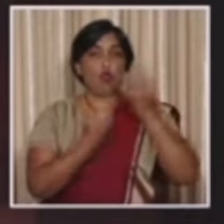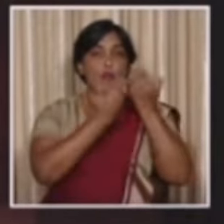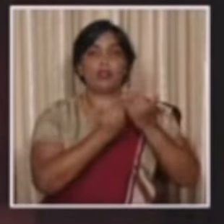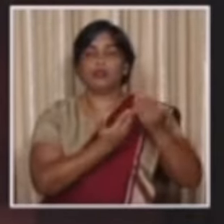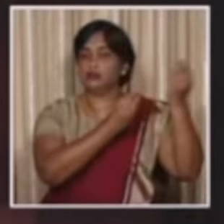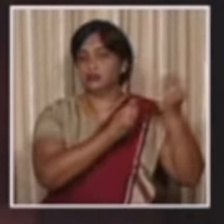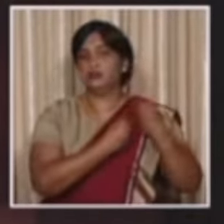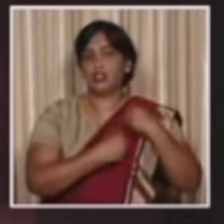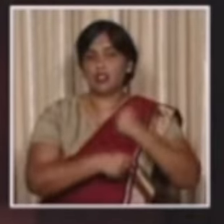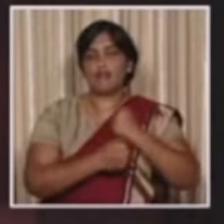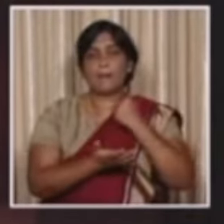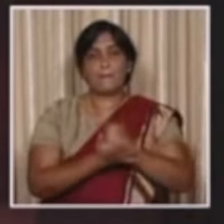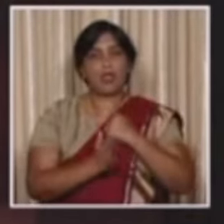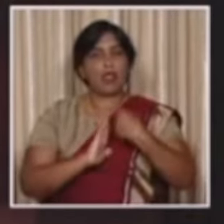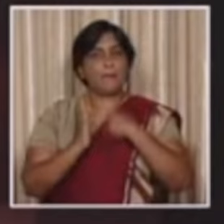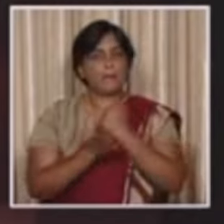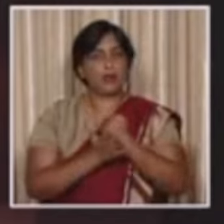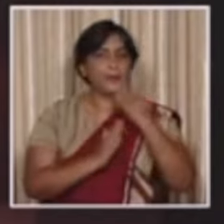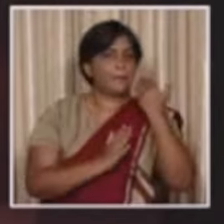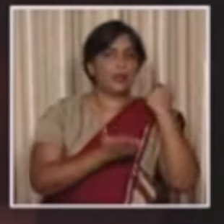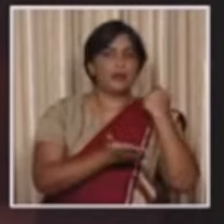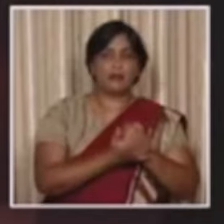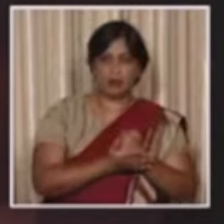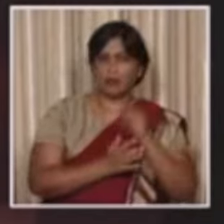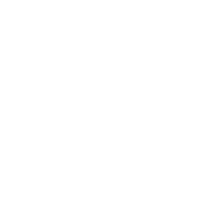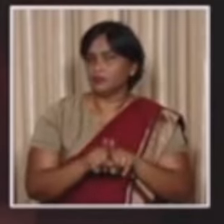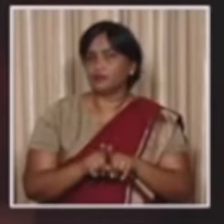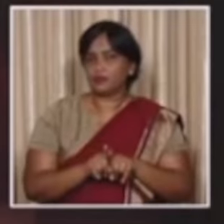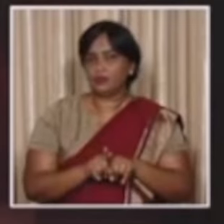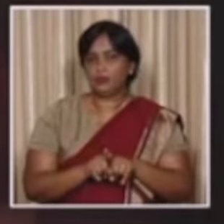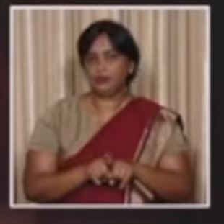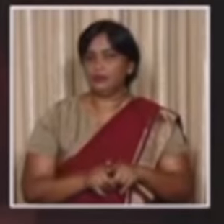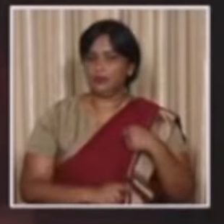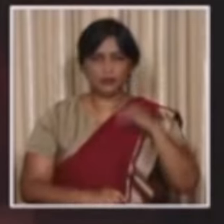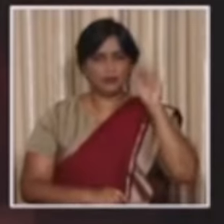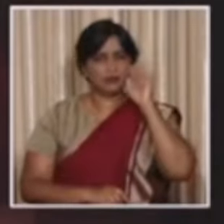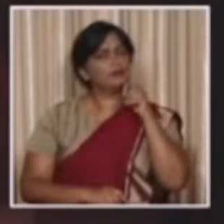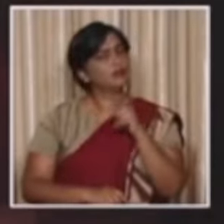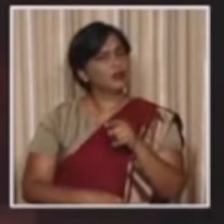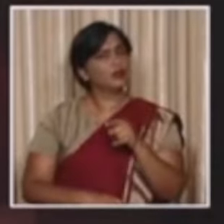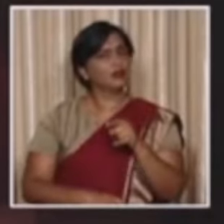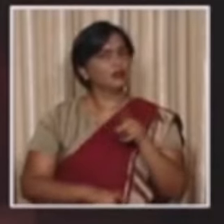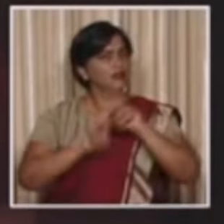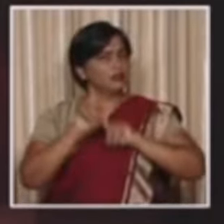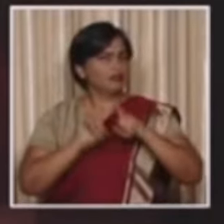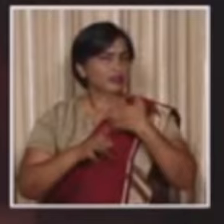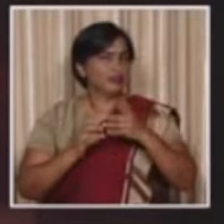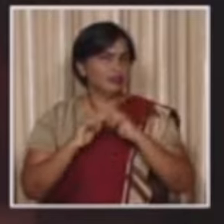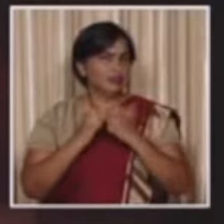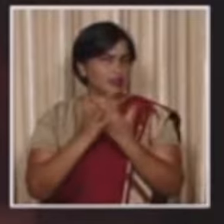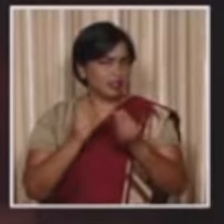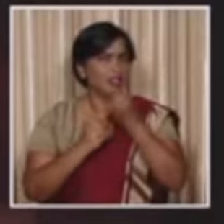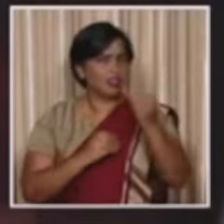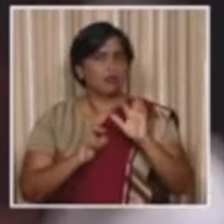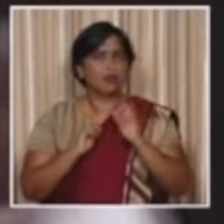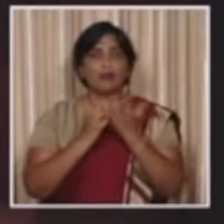රාජ්‍ය බැංකු දෙකට ලංකා බැංකුවටයි මහජන බැංකුවටයි. එහෙමයි අපිට ආරංචි වෙලා තියෙන්නේ. අපිට දැනගන්න ලැබුණා ඔබතුමත් සාකච්ඡා කළා මේකට විසඳුමක් ලබා දුන්නයි කියලා. හැබැයි